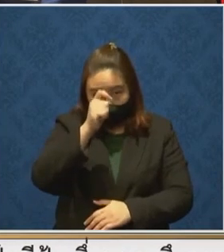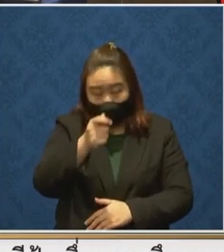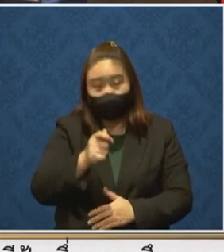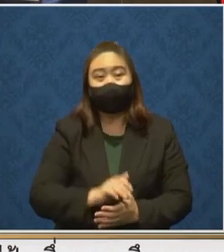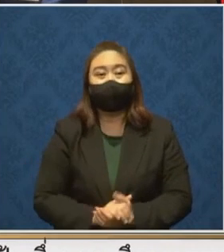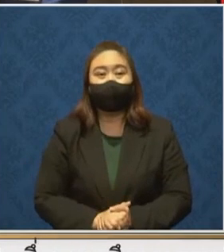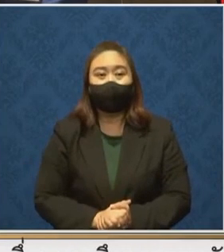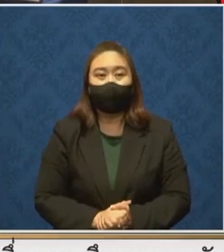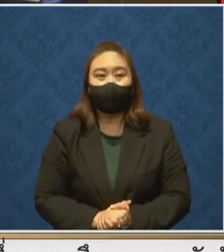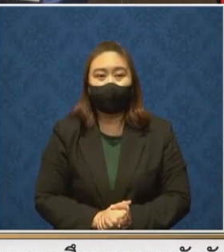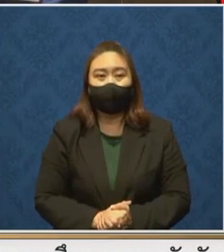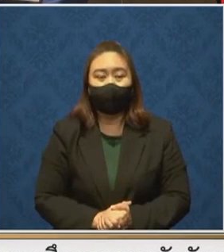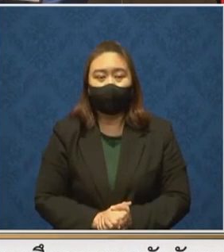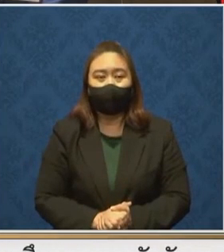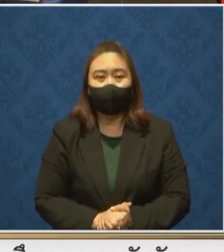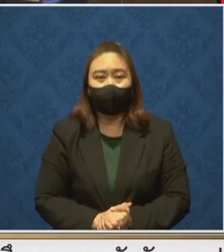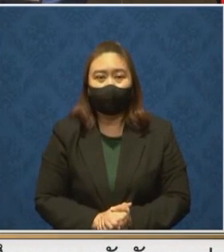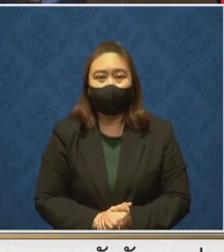ดฉต้องเรีนว่า